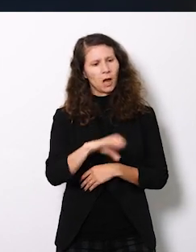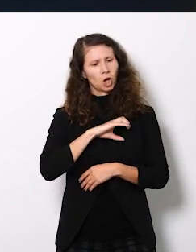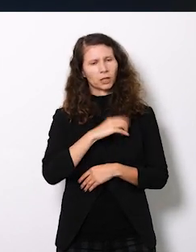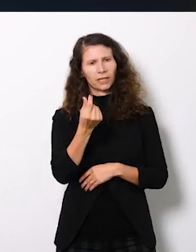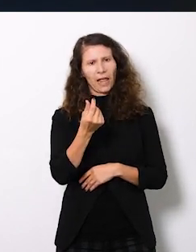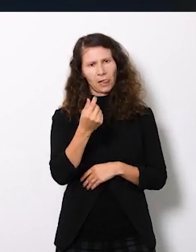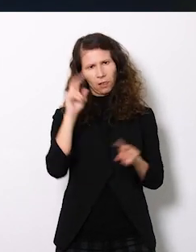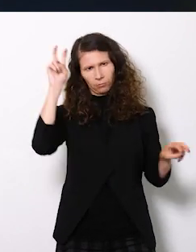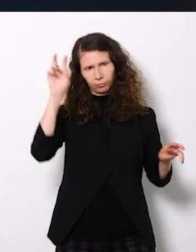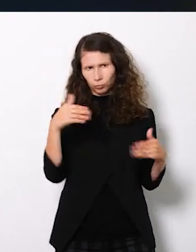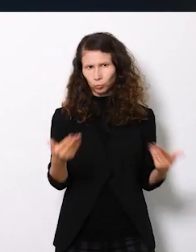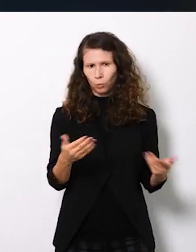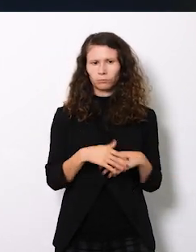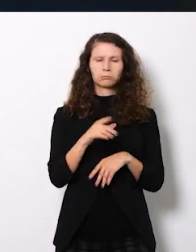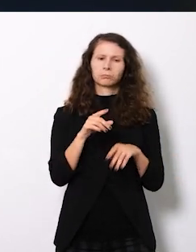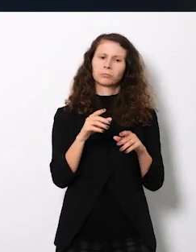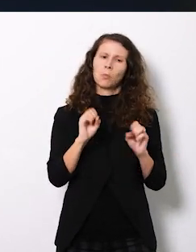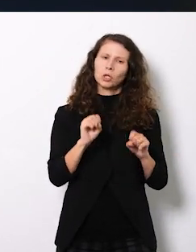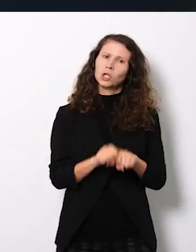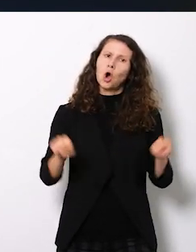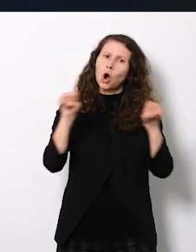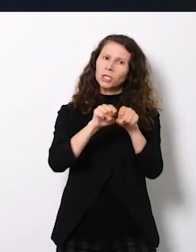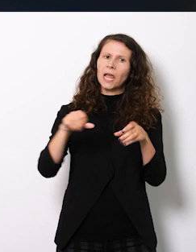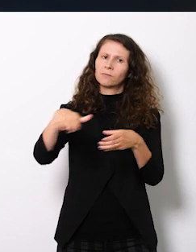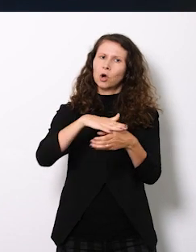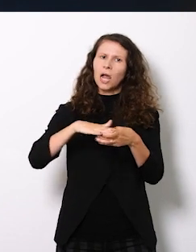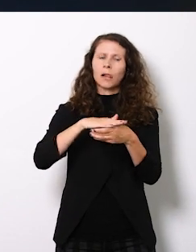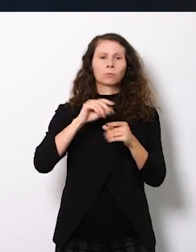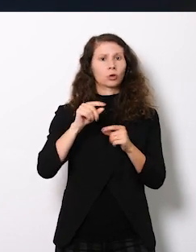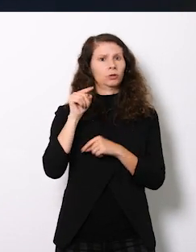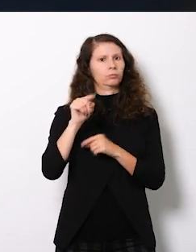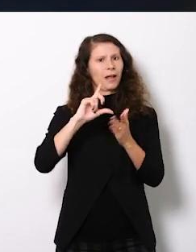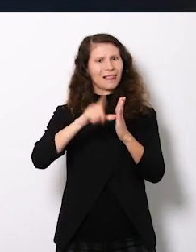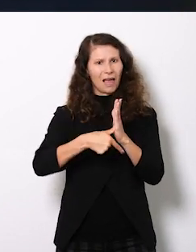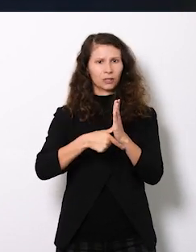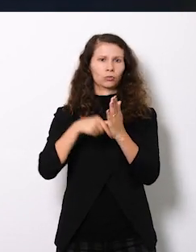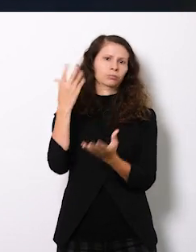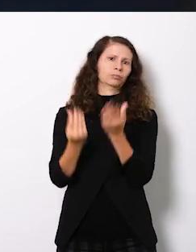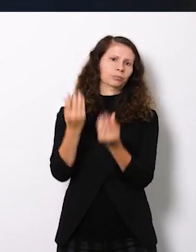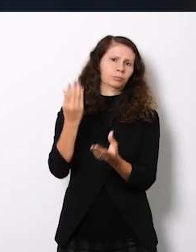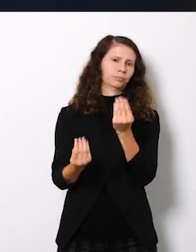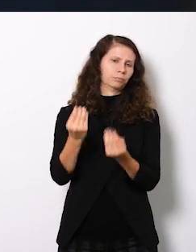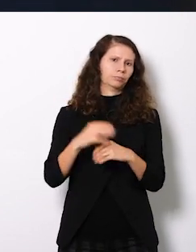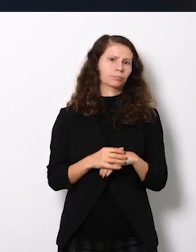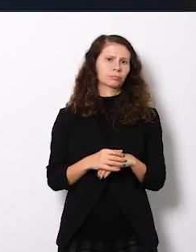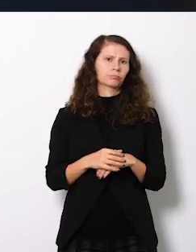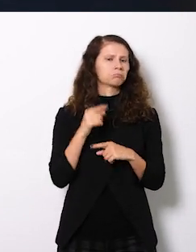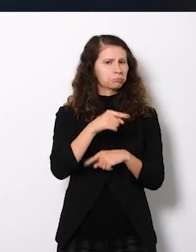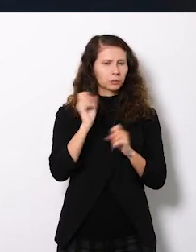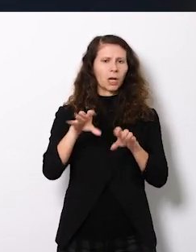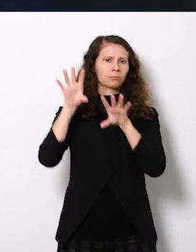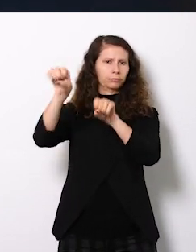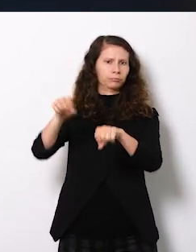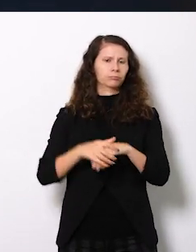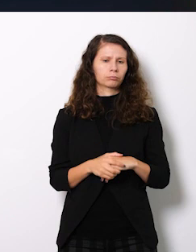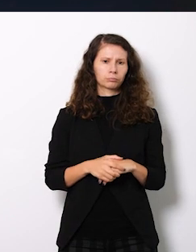Kinder-Chancengeld. Da könnte es auch so ein Online-Portal geben, wo man dann Leistungen aus diesem nicht materiellen Teil buchen kann. Wir sehen